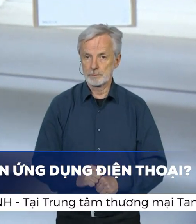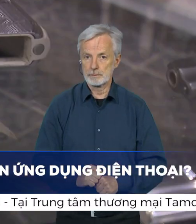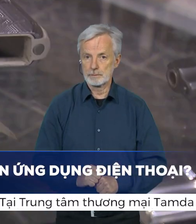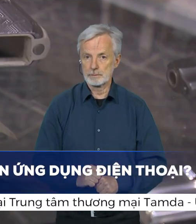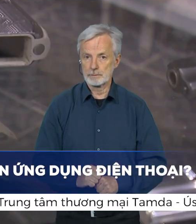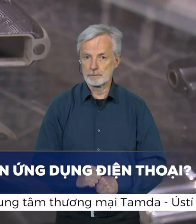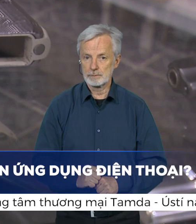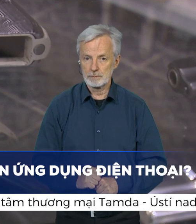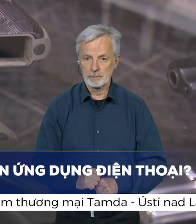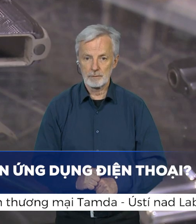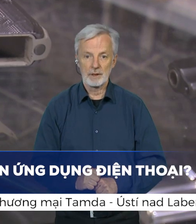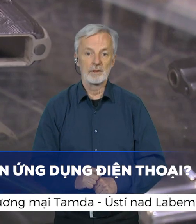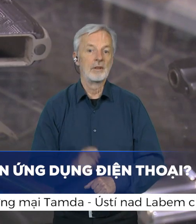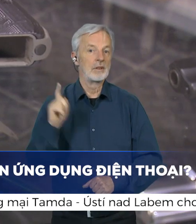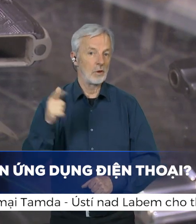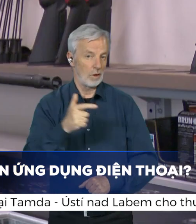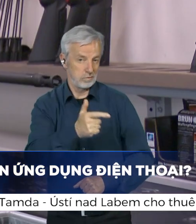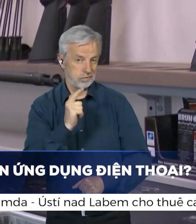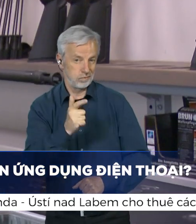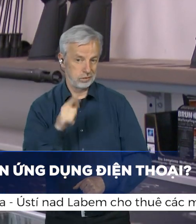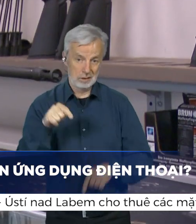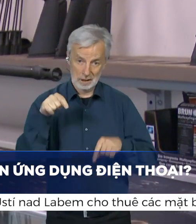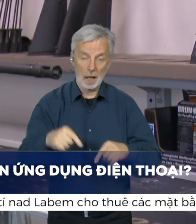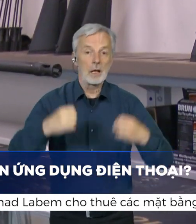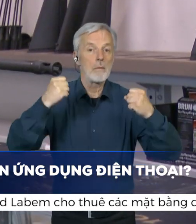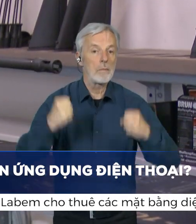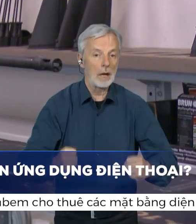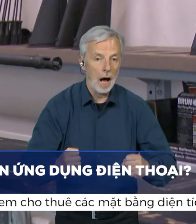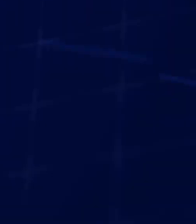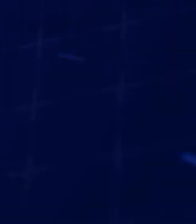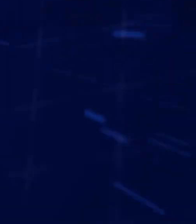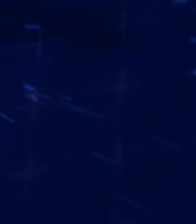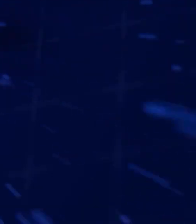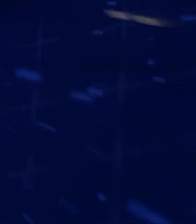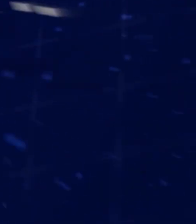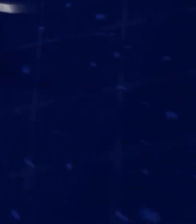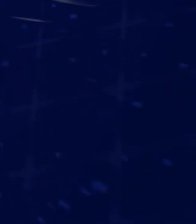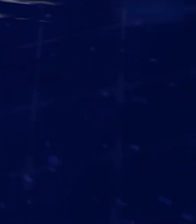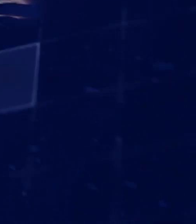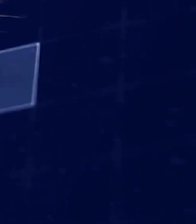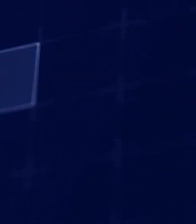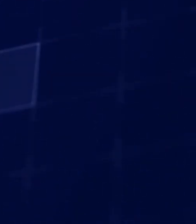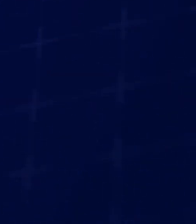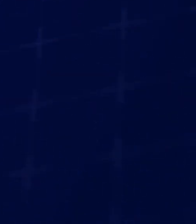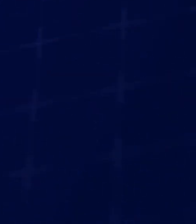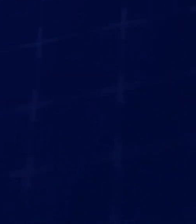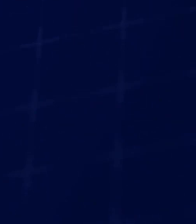có giấy phép sử dụng súng và giấy phép mua súng hợp lệ.